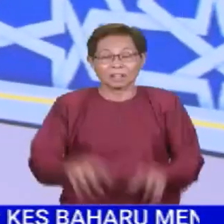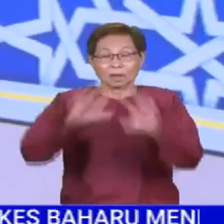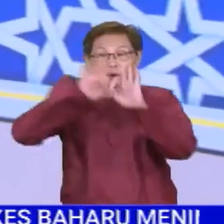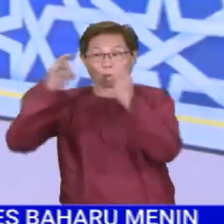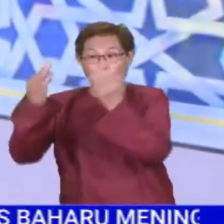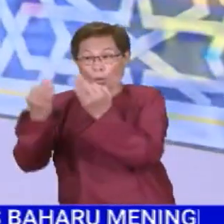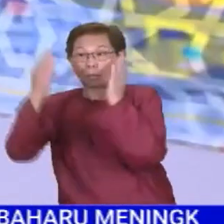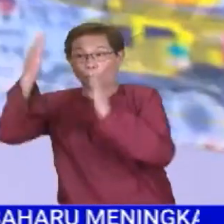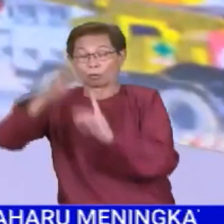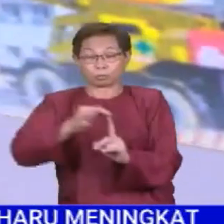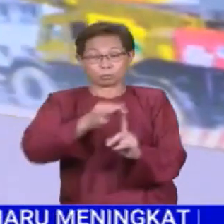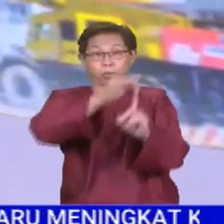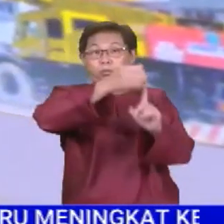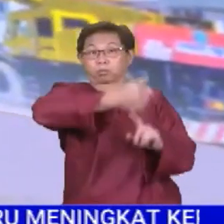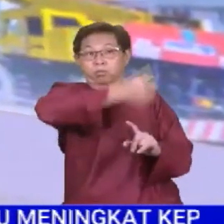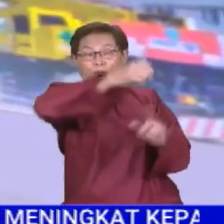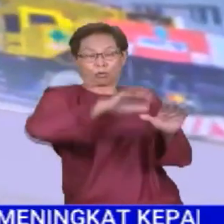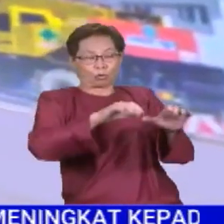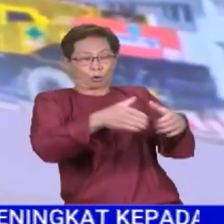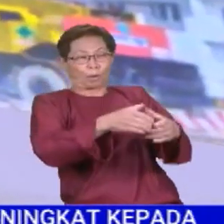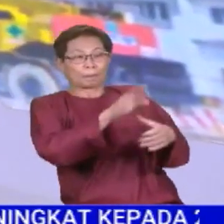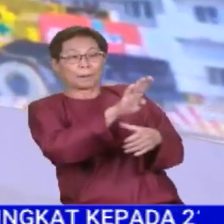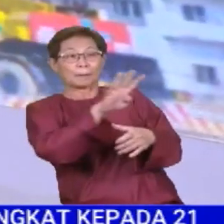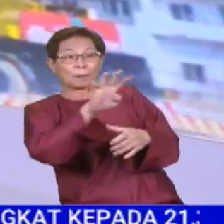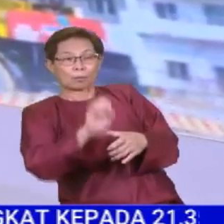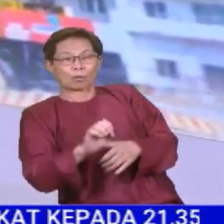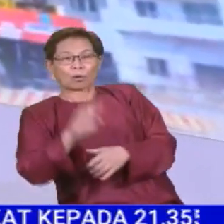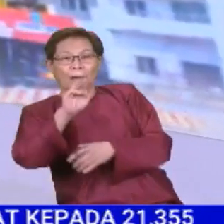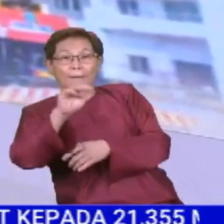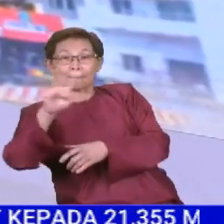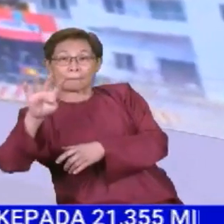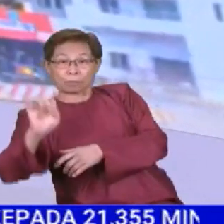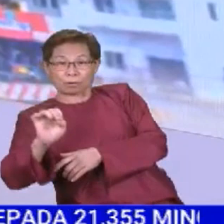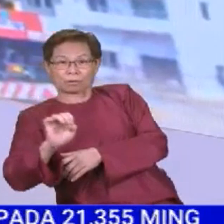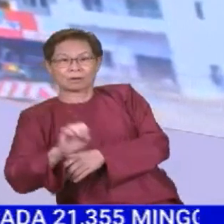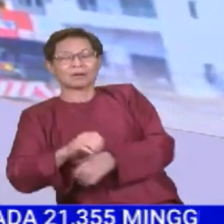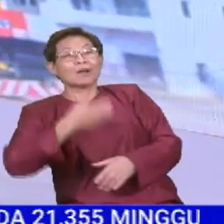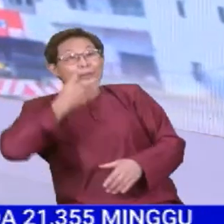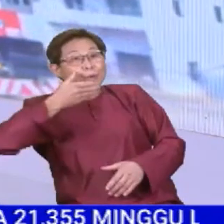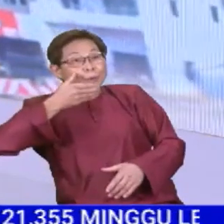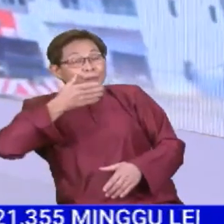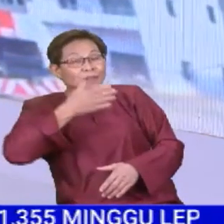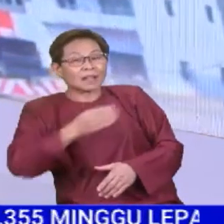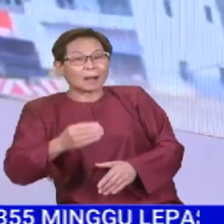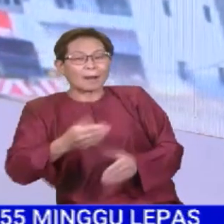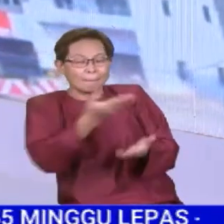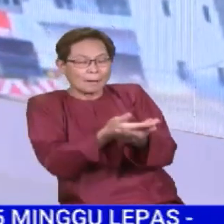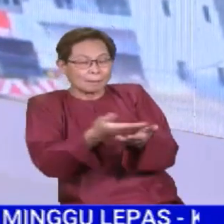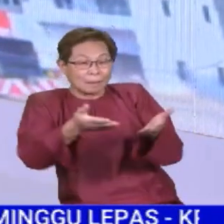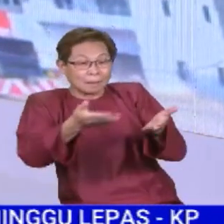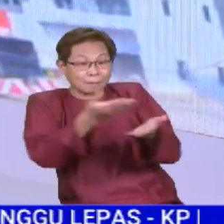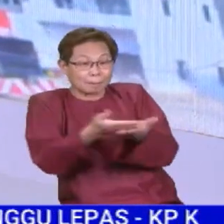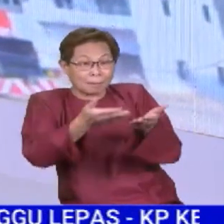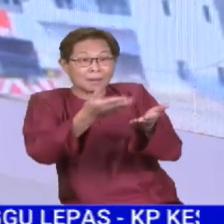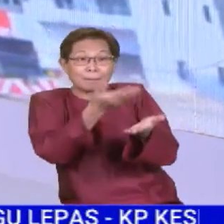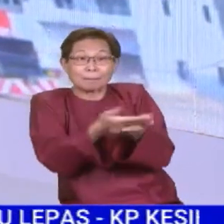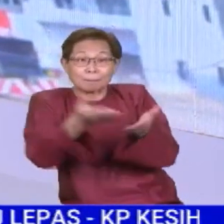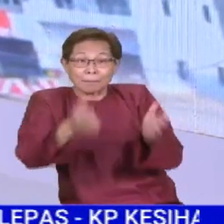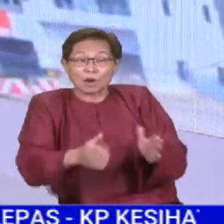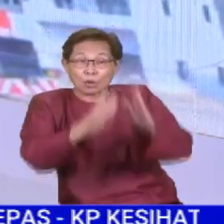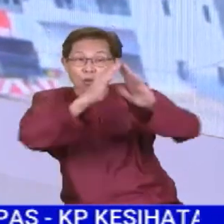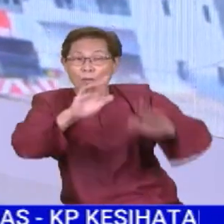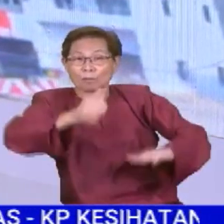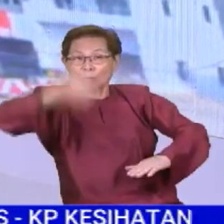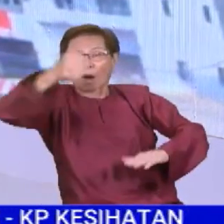Keluarga Malaysia, khususnya golongan B40, M40, anak muda serta pembeli rumah pertama kini berpeluang